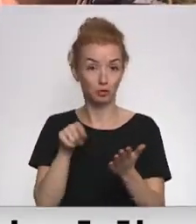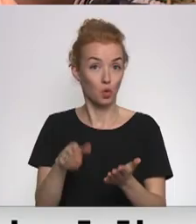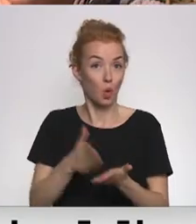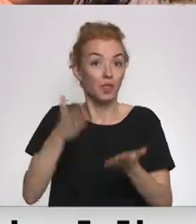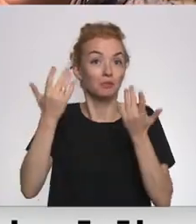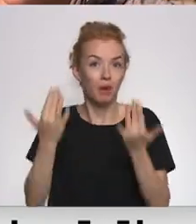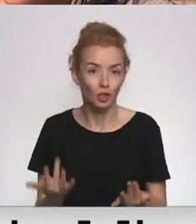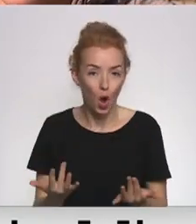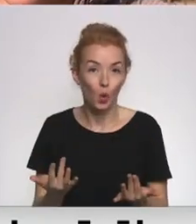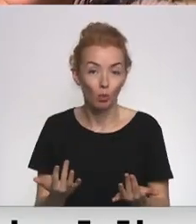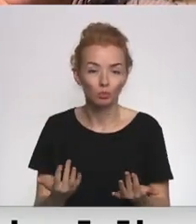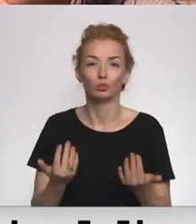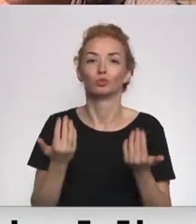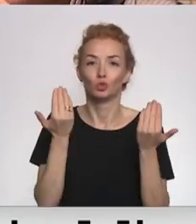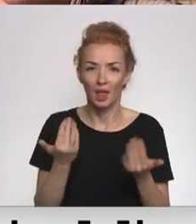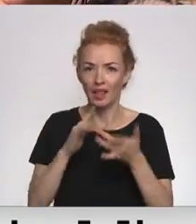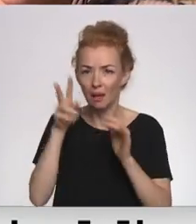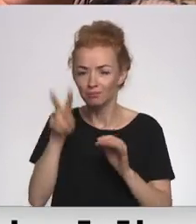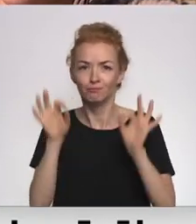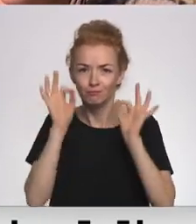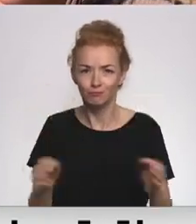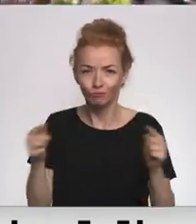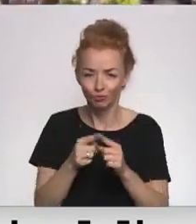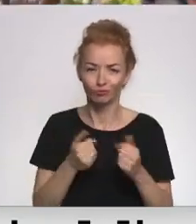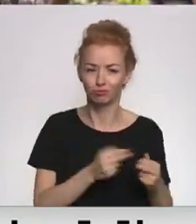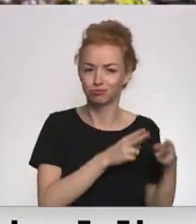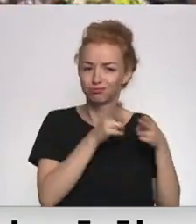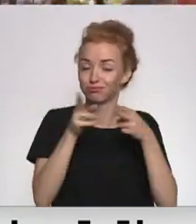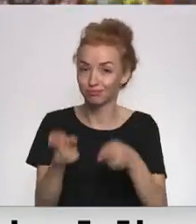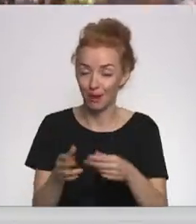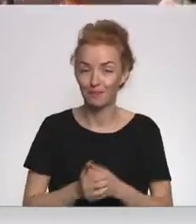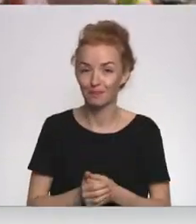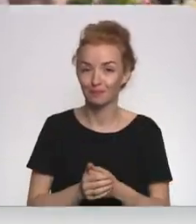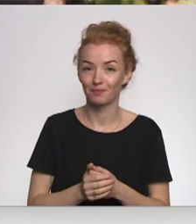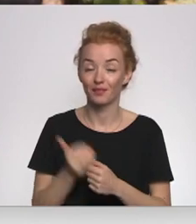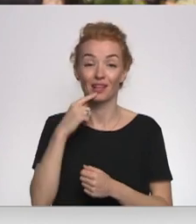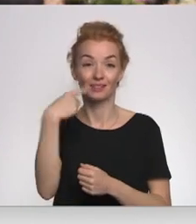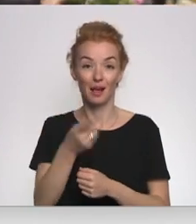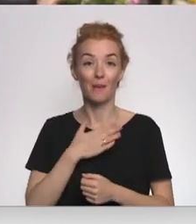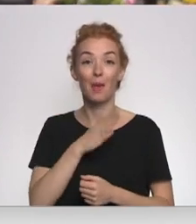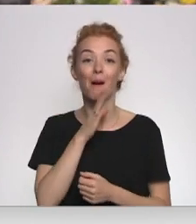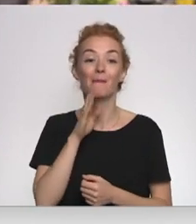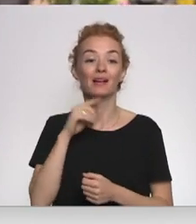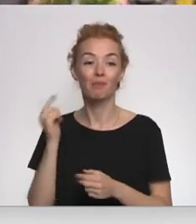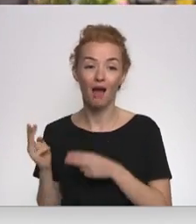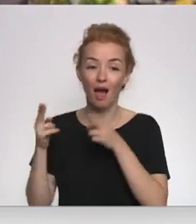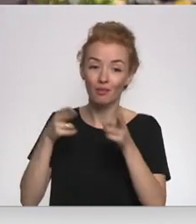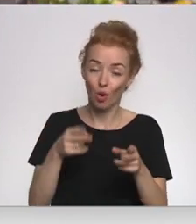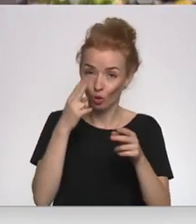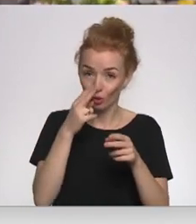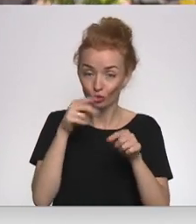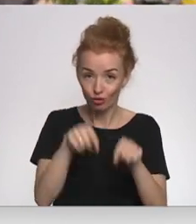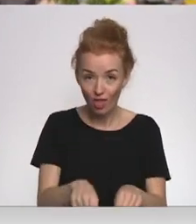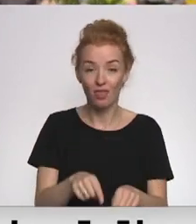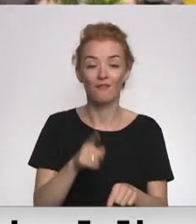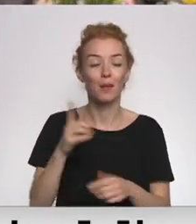tad... Šodien netā pārbaudījām, ka patiešām ir un atbraucām. Mana māma gribēja te nokļūt. Viņa ļoti mīl